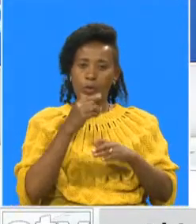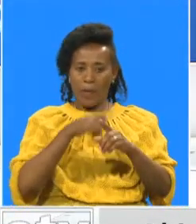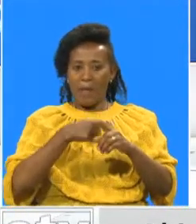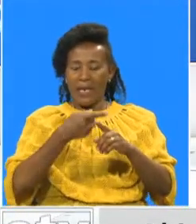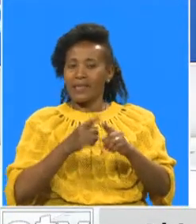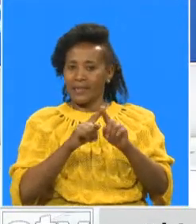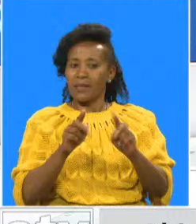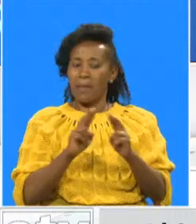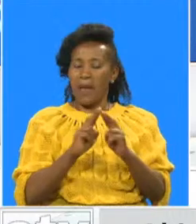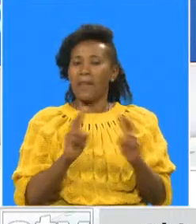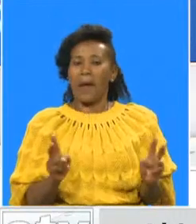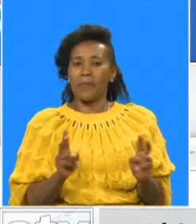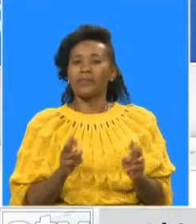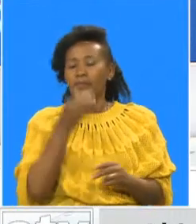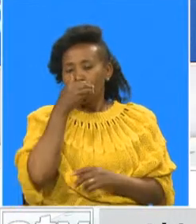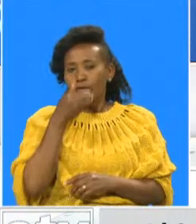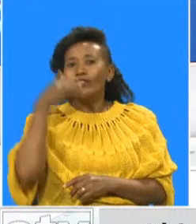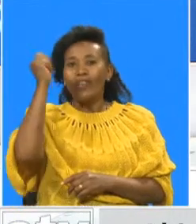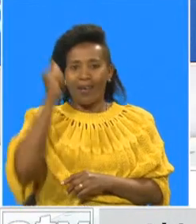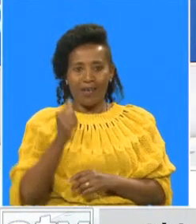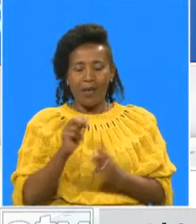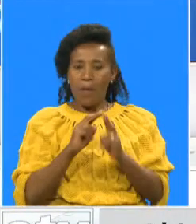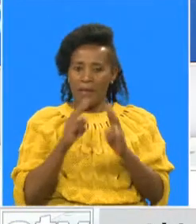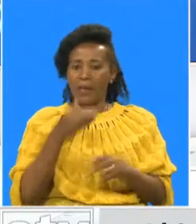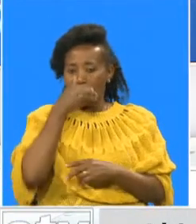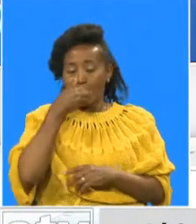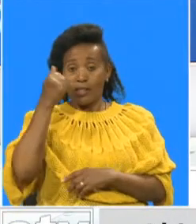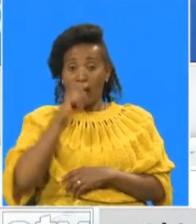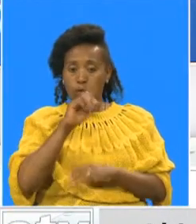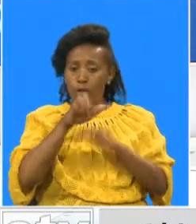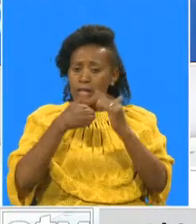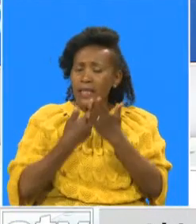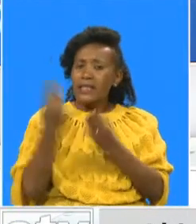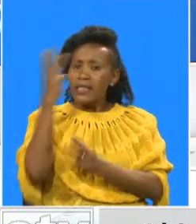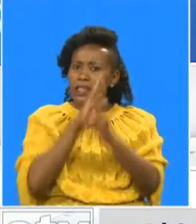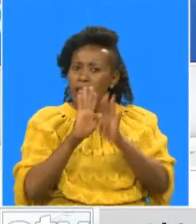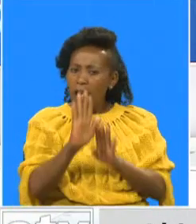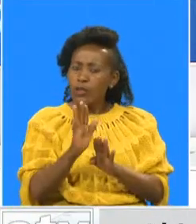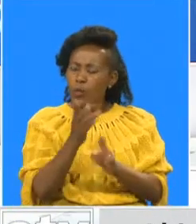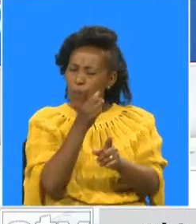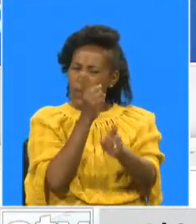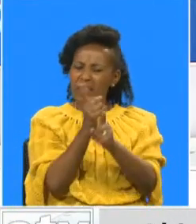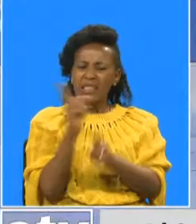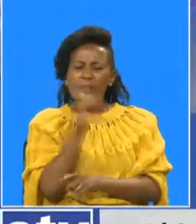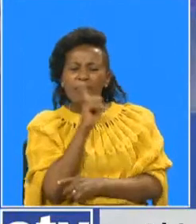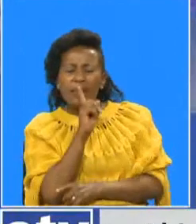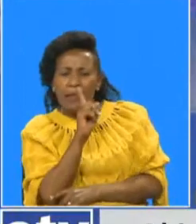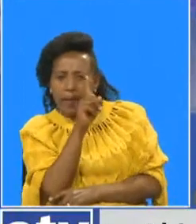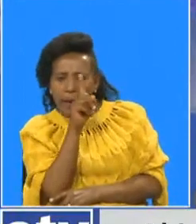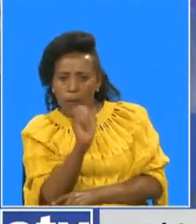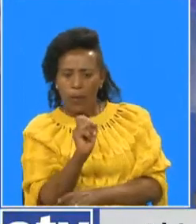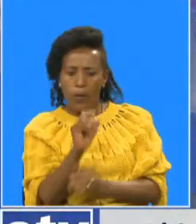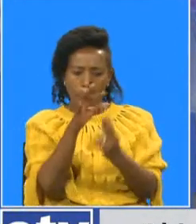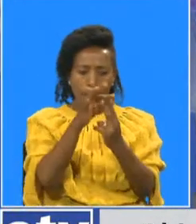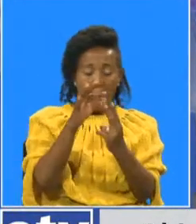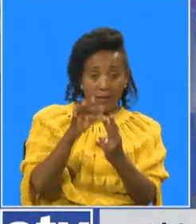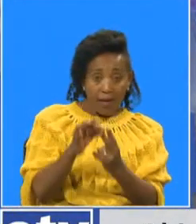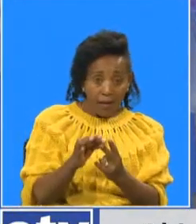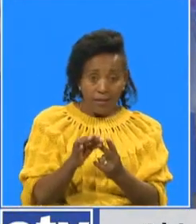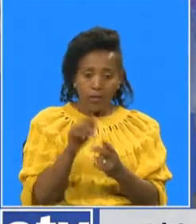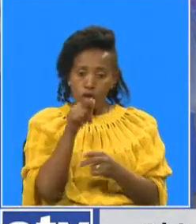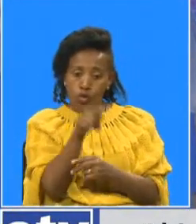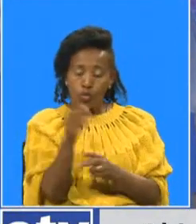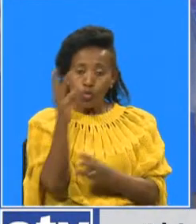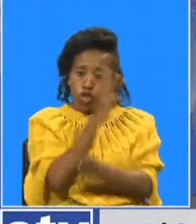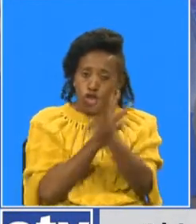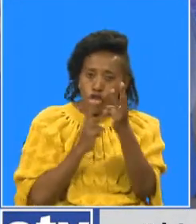ግን በጣም ይሻላል፣ በጣም የተሻለ ነው። ስለዚህ ችግራቸው በትክክል ምንድን ነው ብለን አይደንቲፋይ የማድረግና